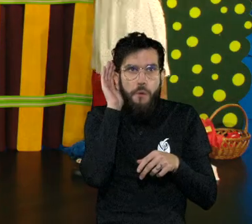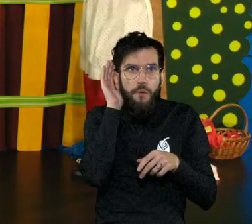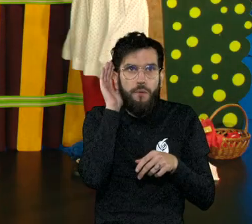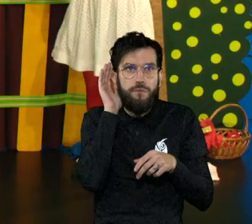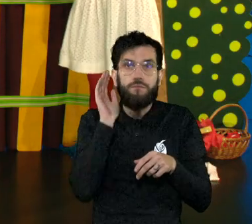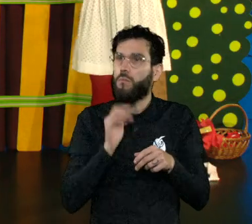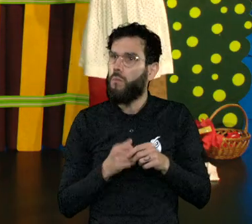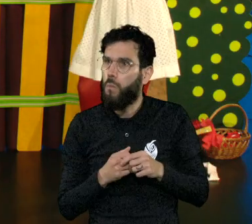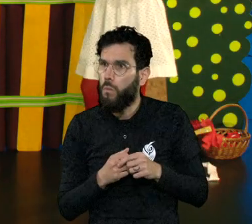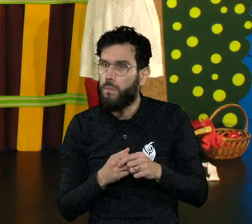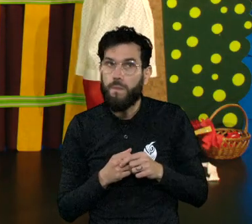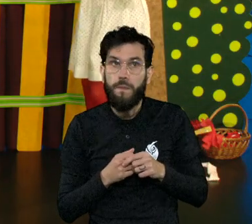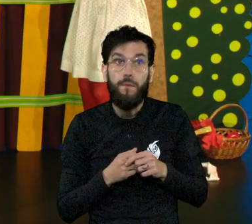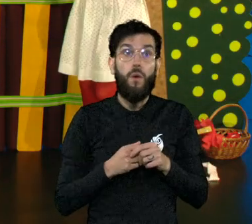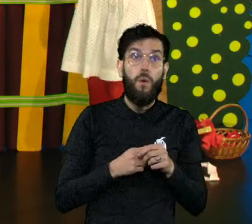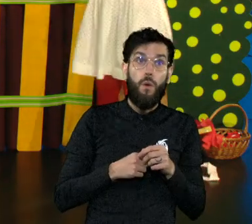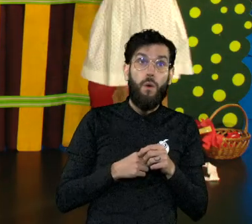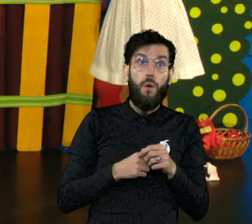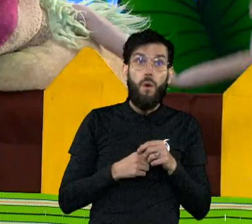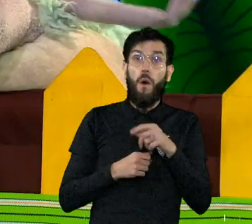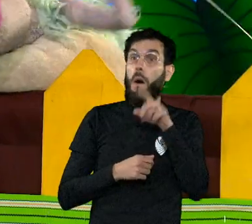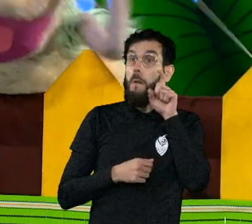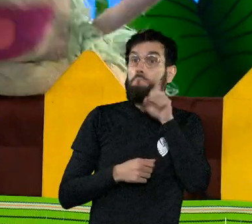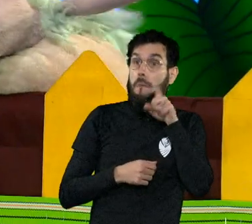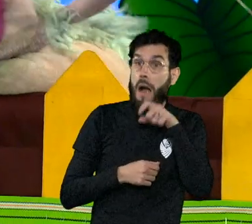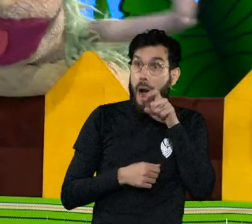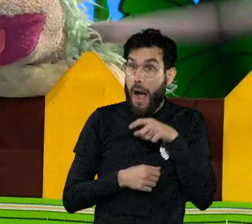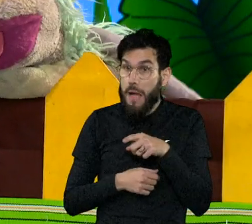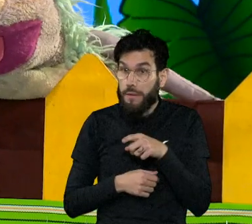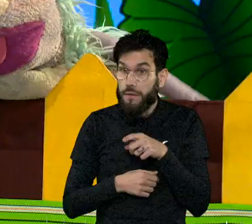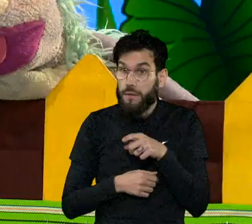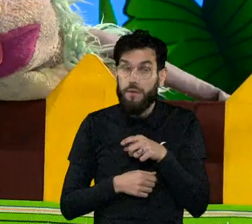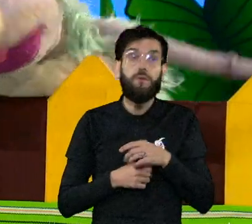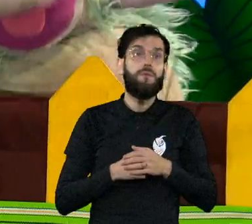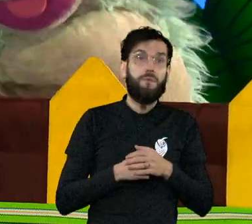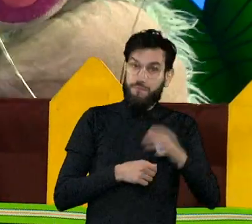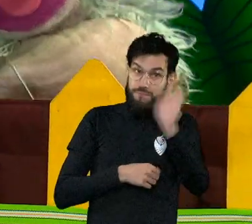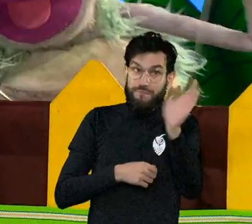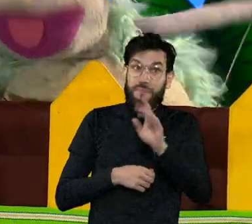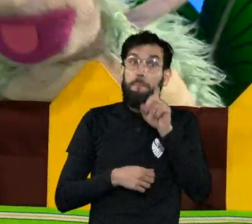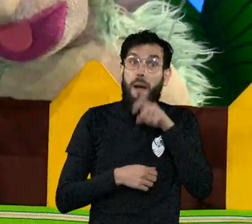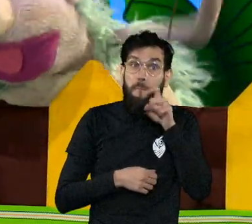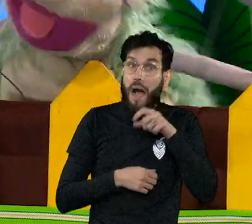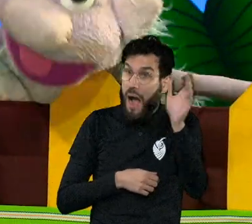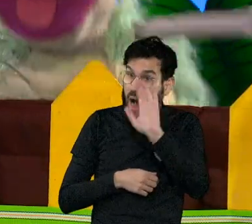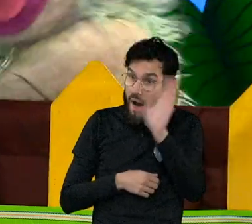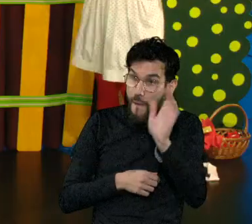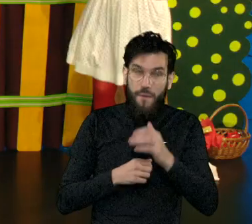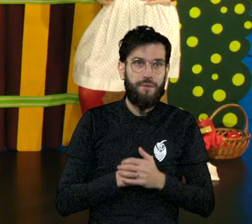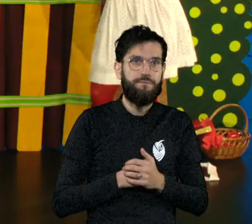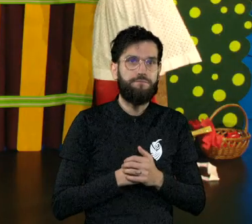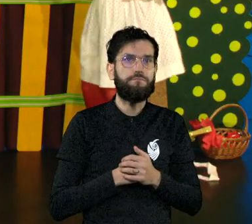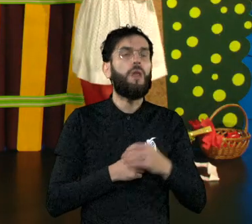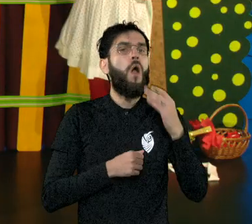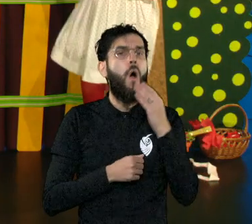Čvirik, čvirik, čvirik, čvirik. Ahoj, papagáj. Čvirik, čvirik, čvirik. Ahoj, ahoj.